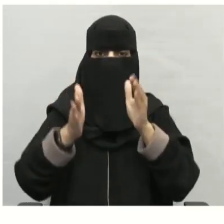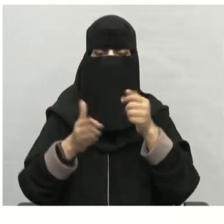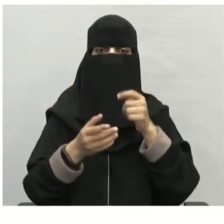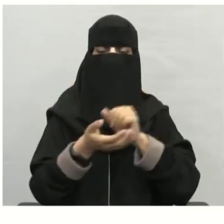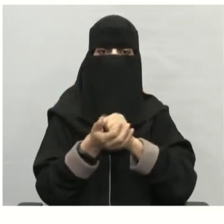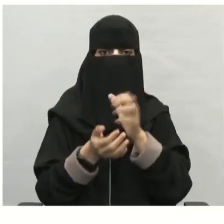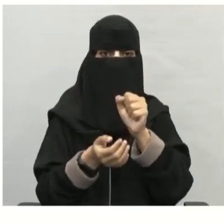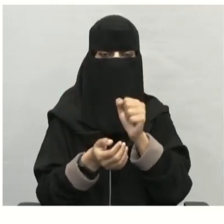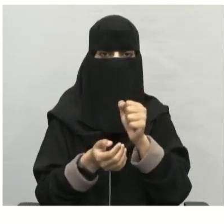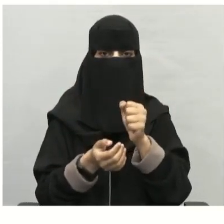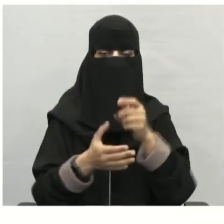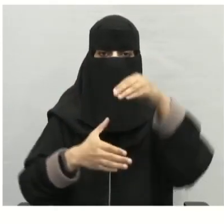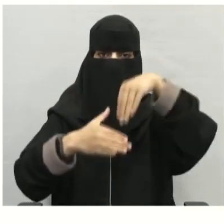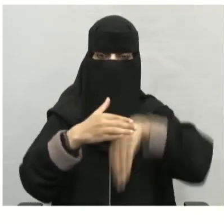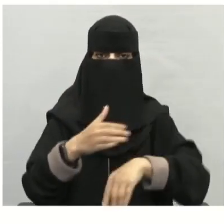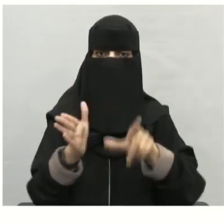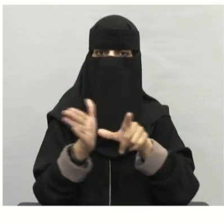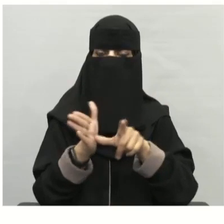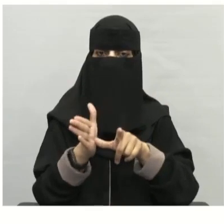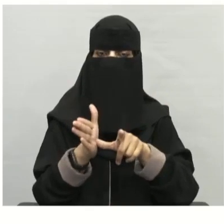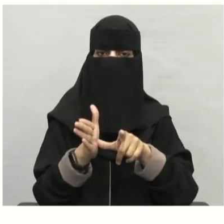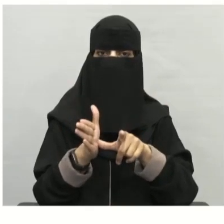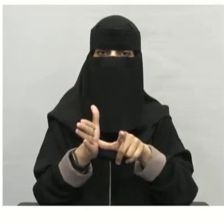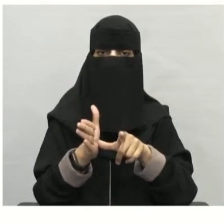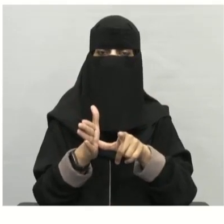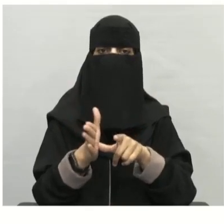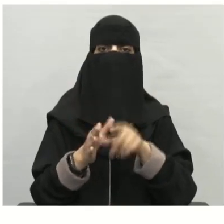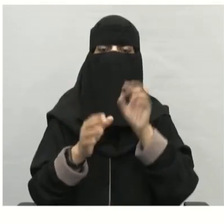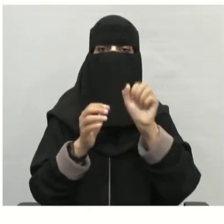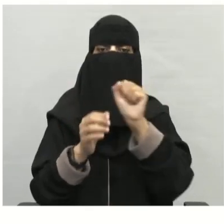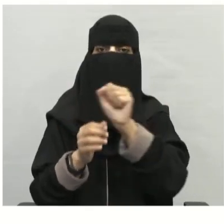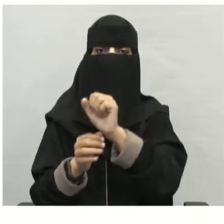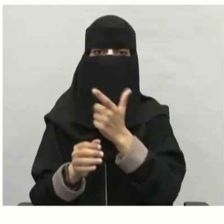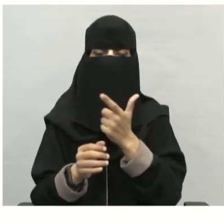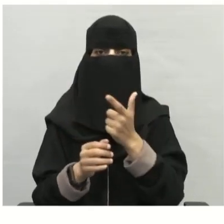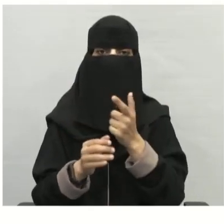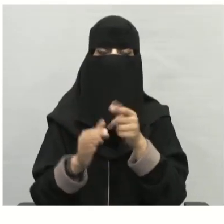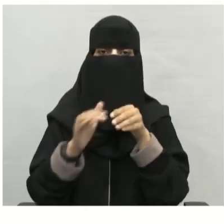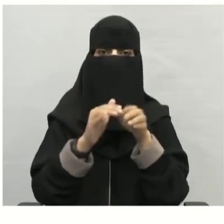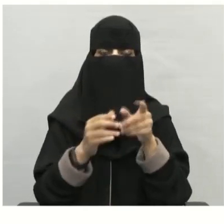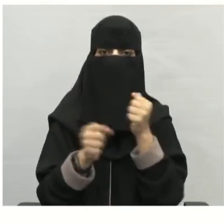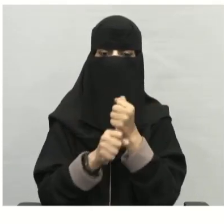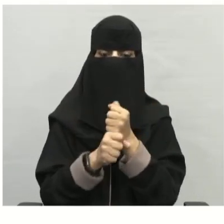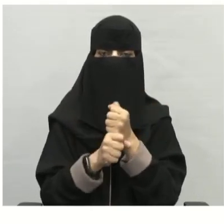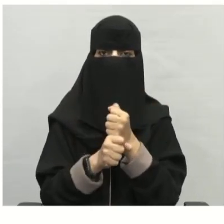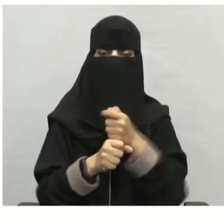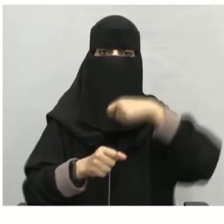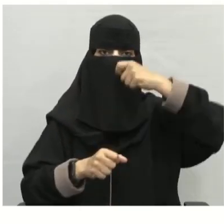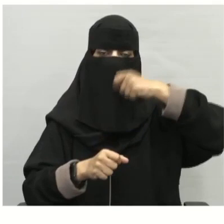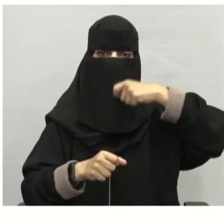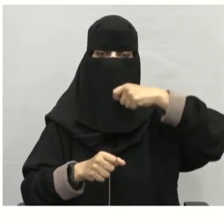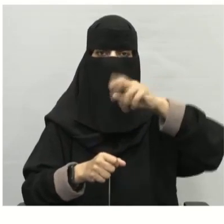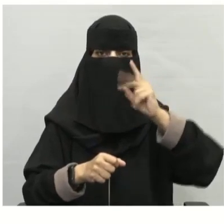والصابون بالوعه الحمام ايضا مستلزمات او ملحقات الاستخدام مثل الفرشاه